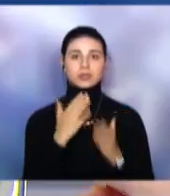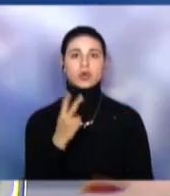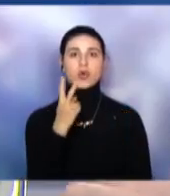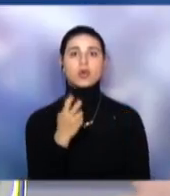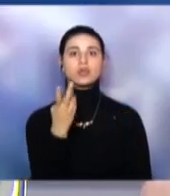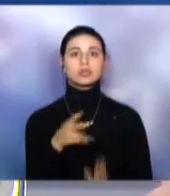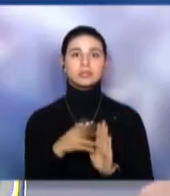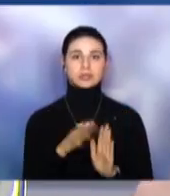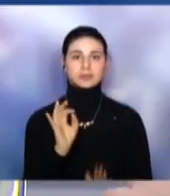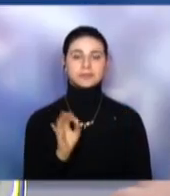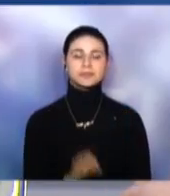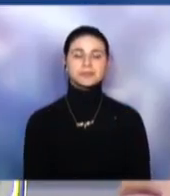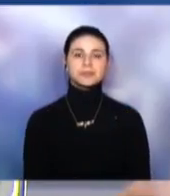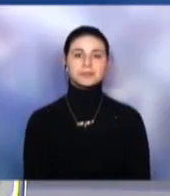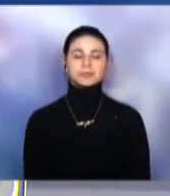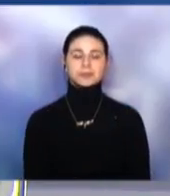229.